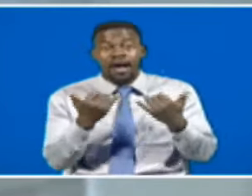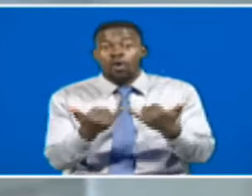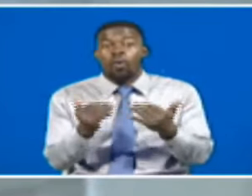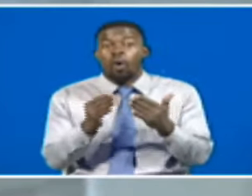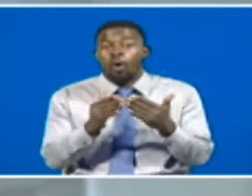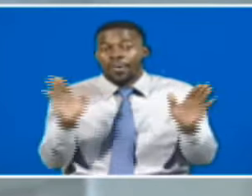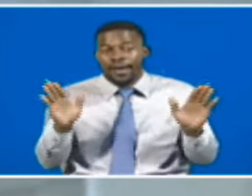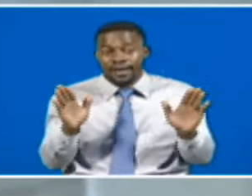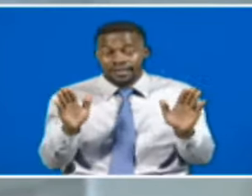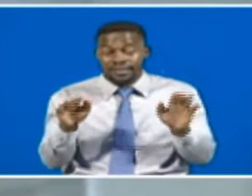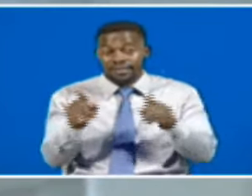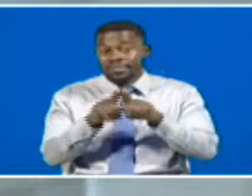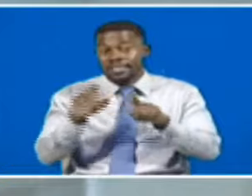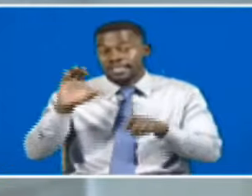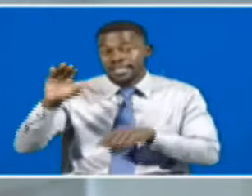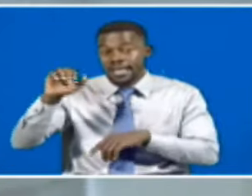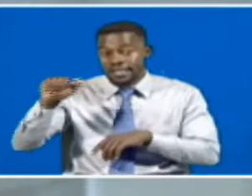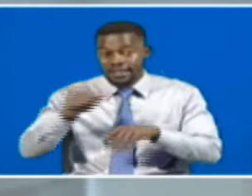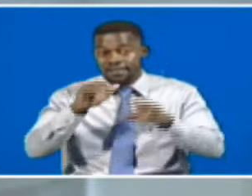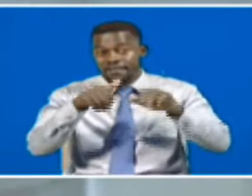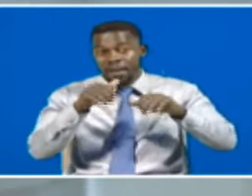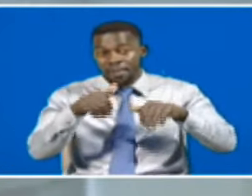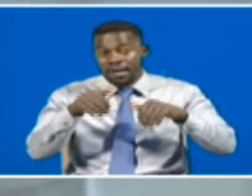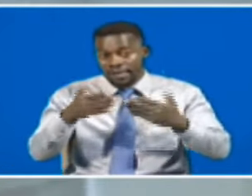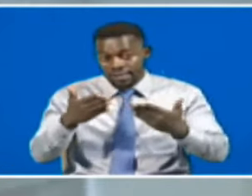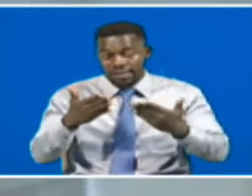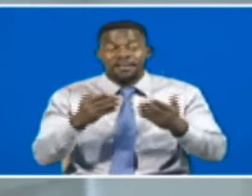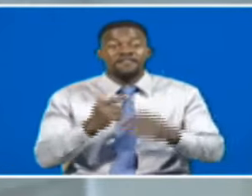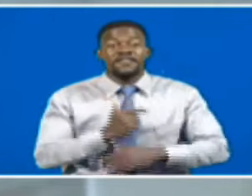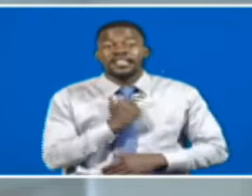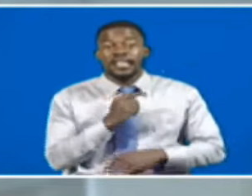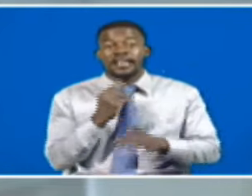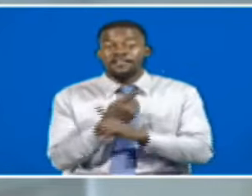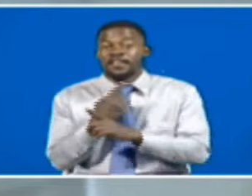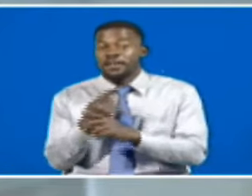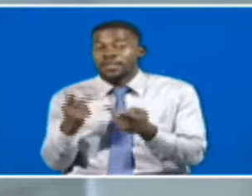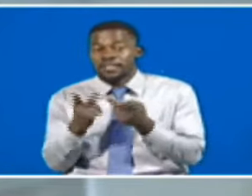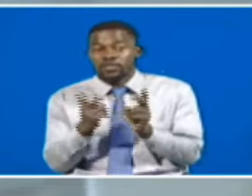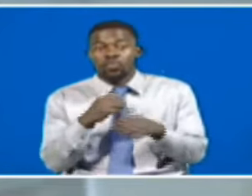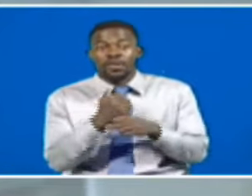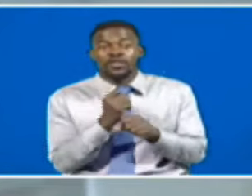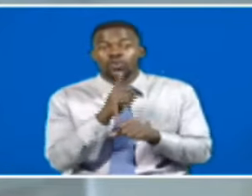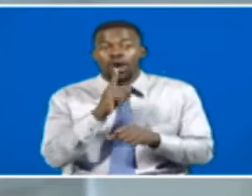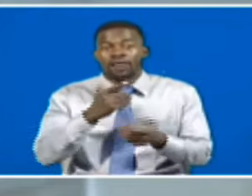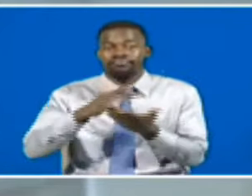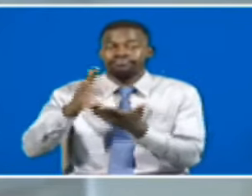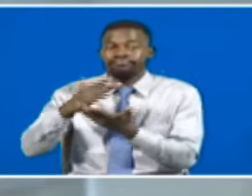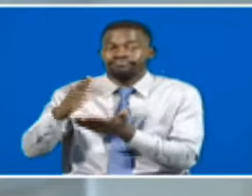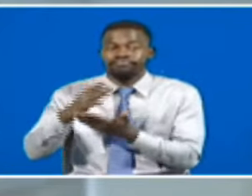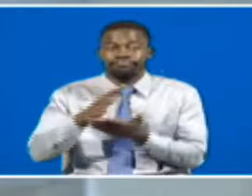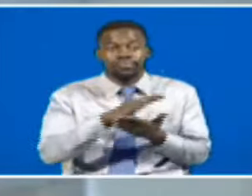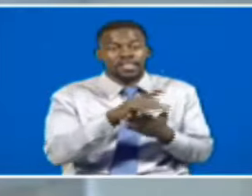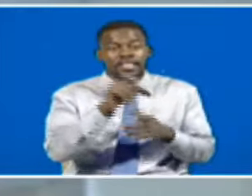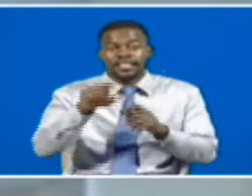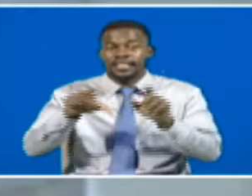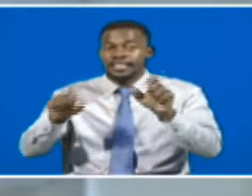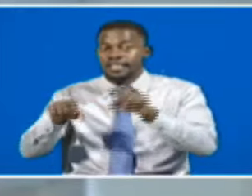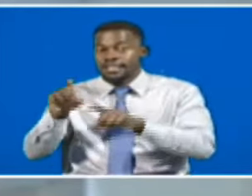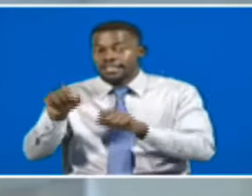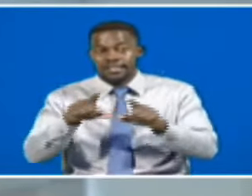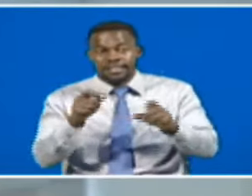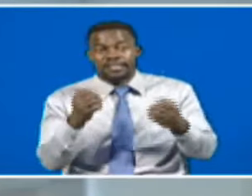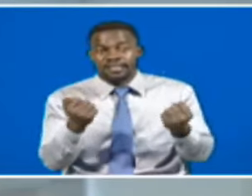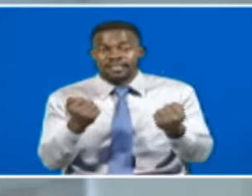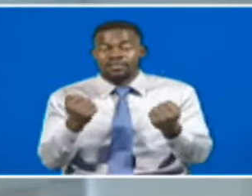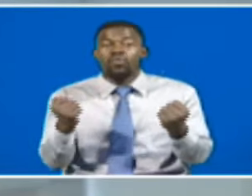Linturi today toured several outlets in order to ensure uptake is still on course. This year has asked farmers not to worry about